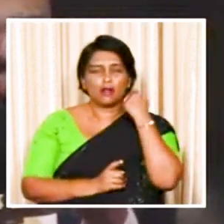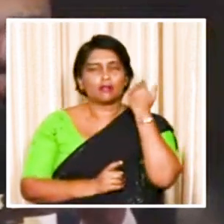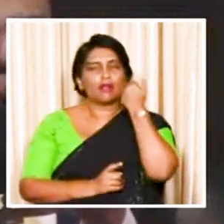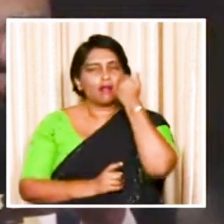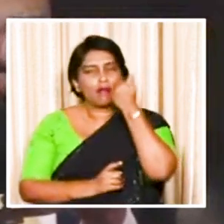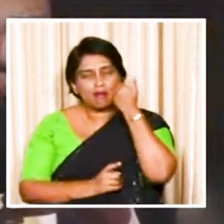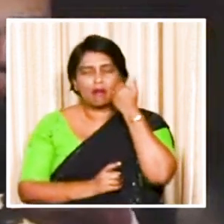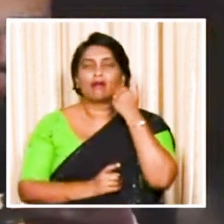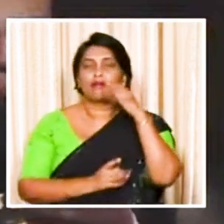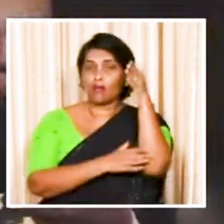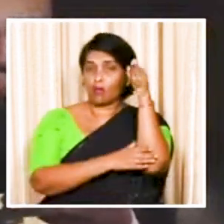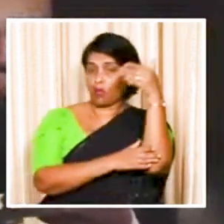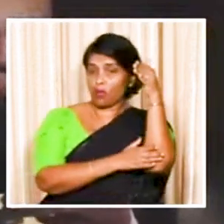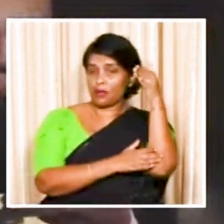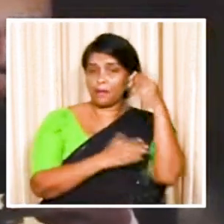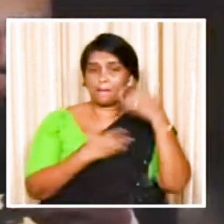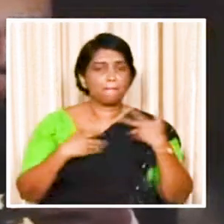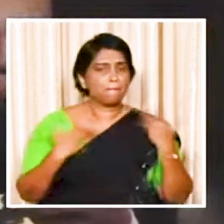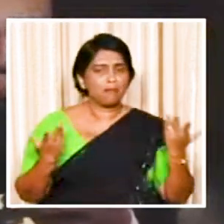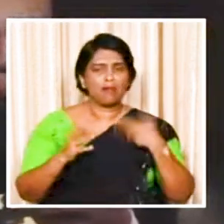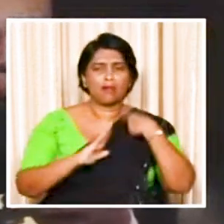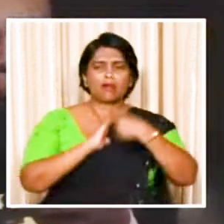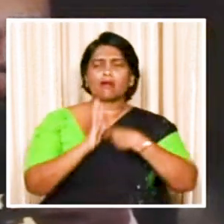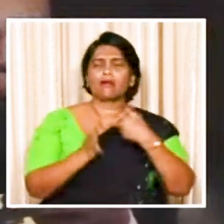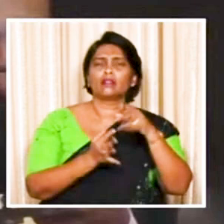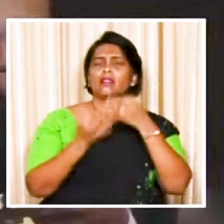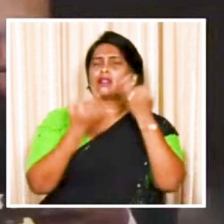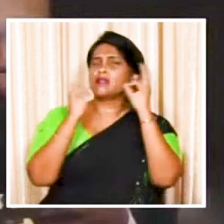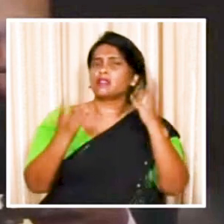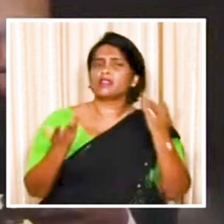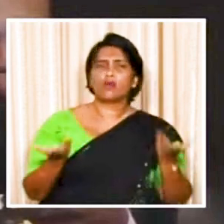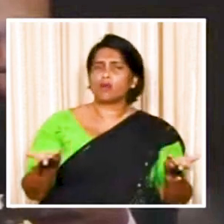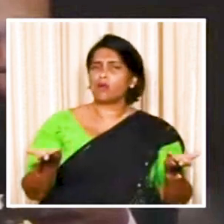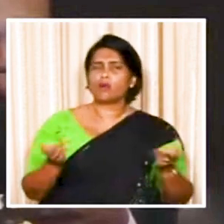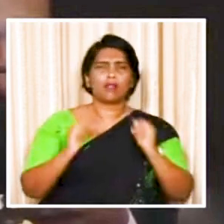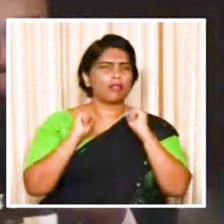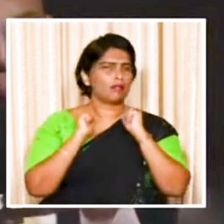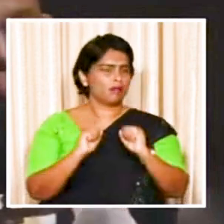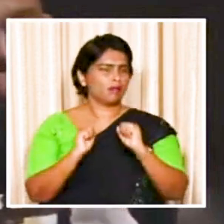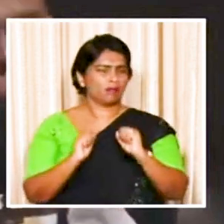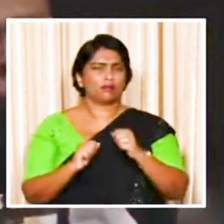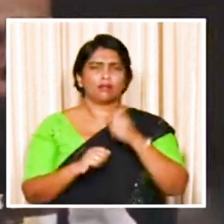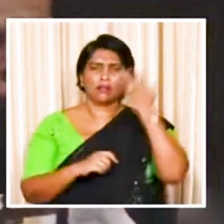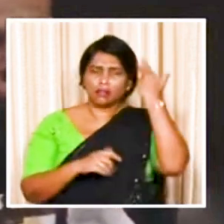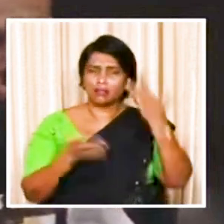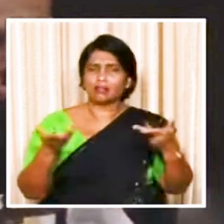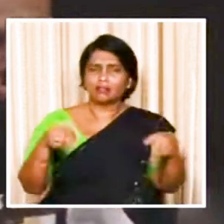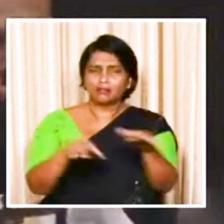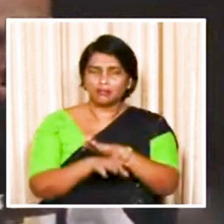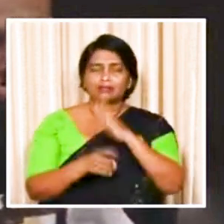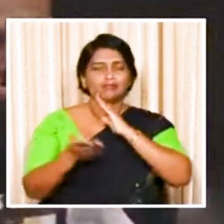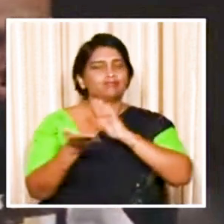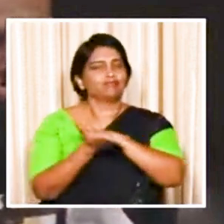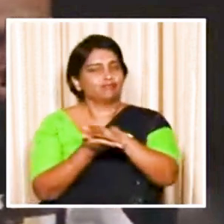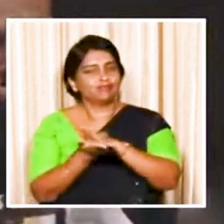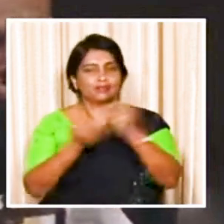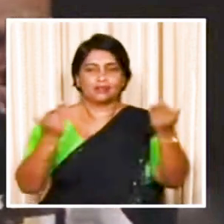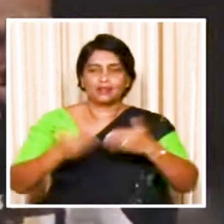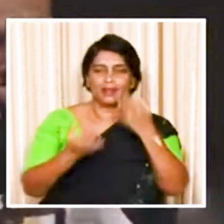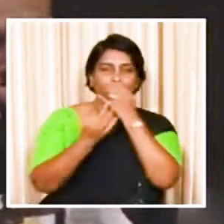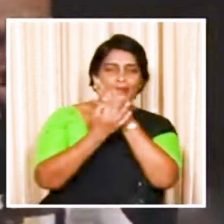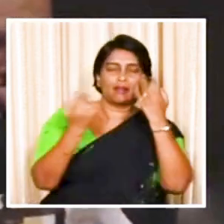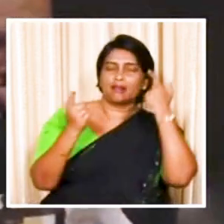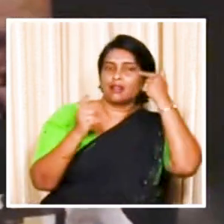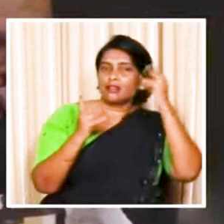இந்த மக்களுக்கு உரித்து இல்லையா? ஏன் அவர்கள் அந்த இடங்களை அழகுபடுத்தி செய்யக்கூடாது? மட்டக்களப்பிலே நீங்கள் பார்த்திருப்பீர்கள், பல துணிம் இல்லங்களில்